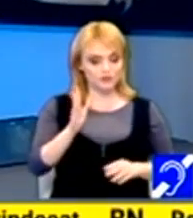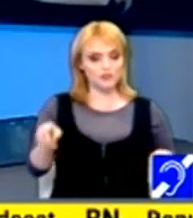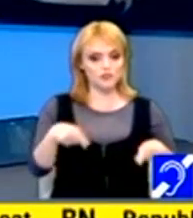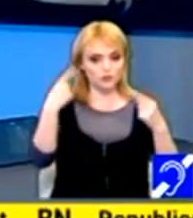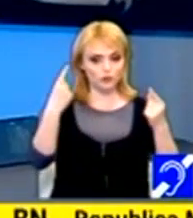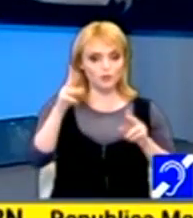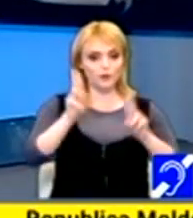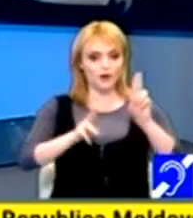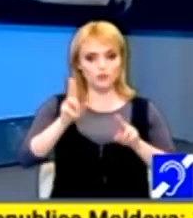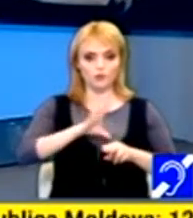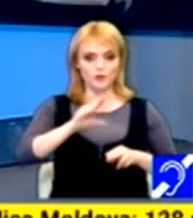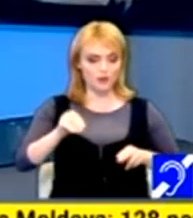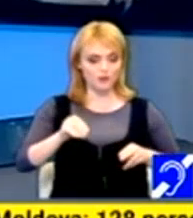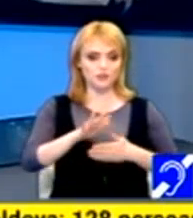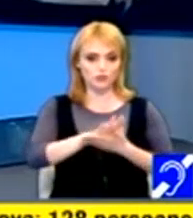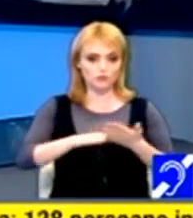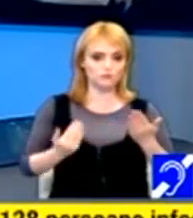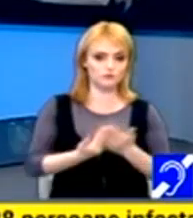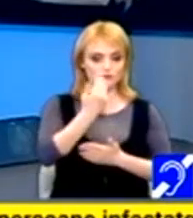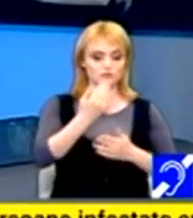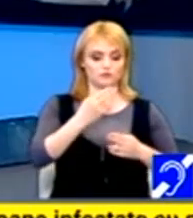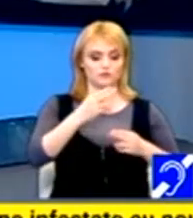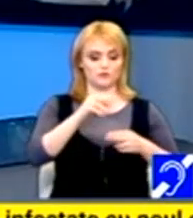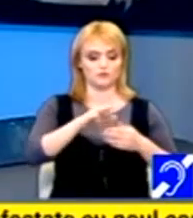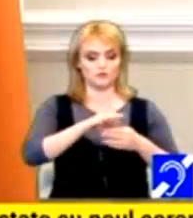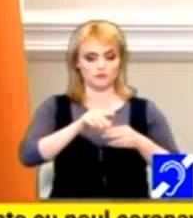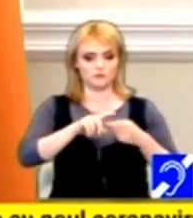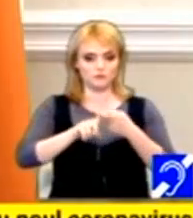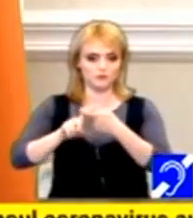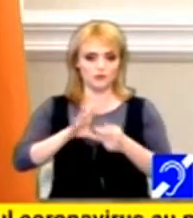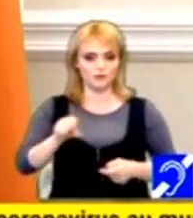a preveni creșterea numărului de infecții cu noul coronavirus.